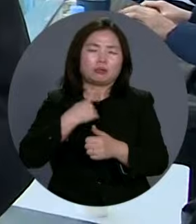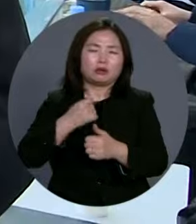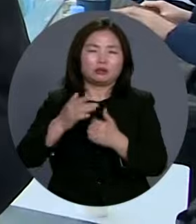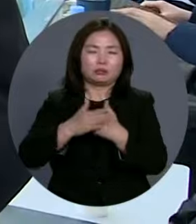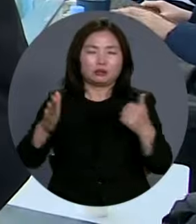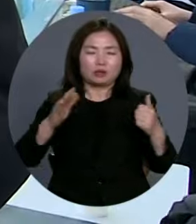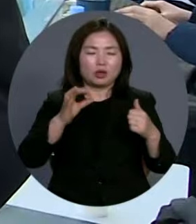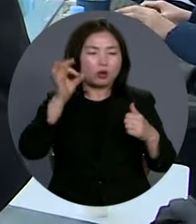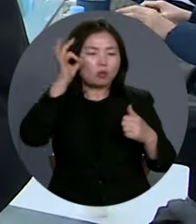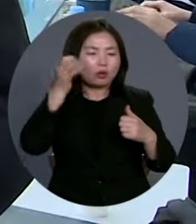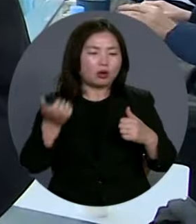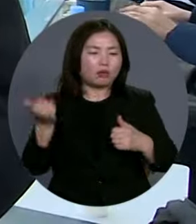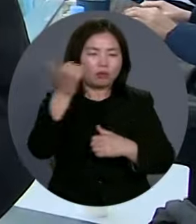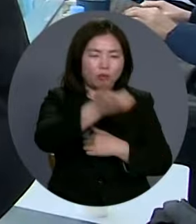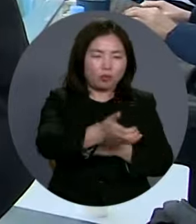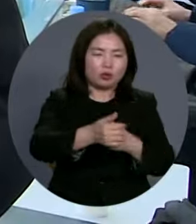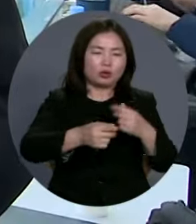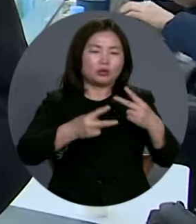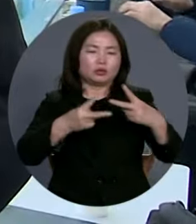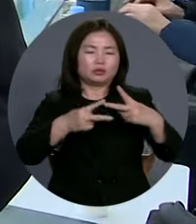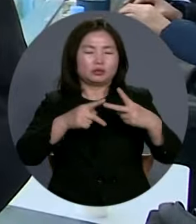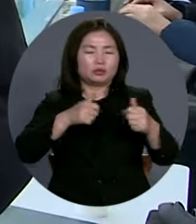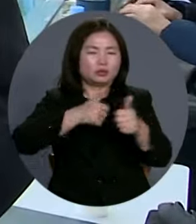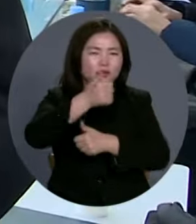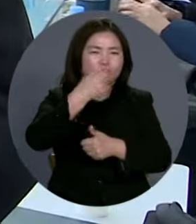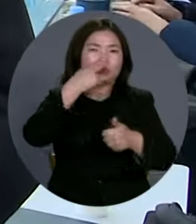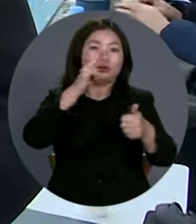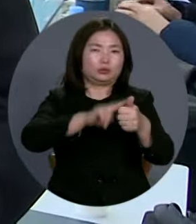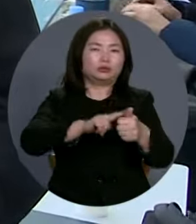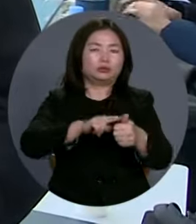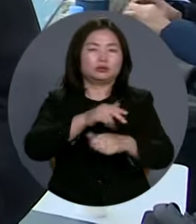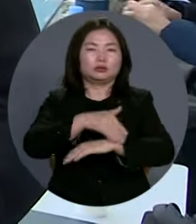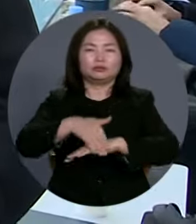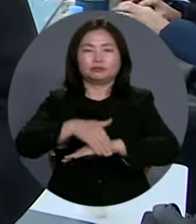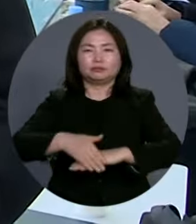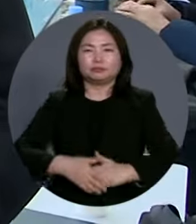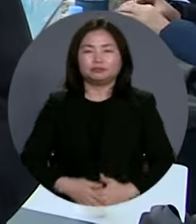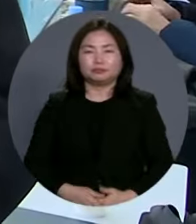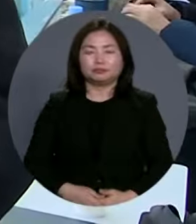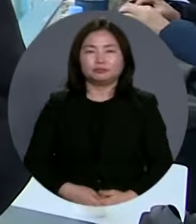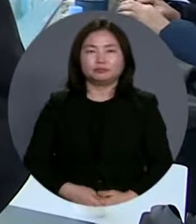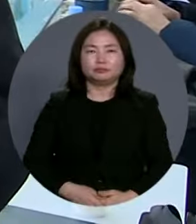다가오는 포항 원정에서 시즌 첫 승 사냥에 나섭니다. MBC 뉴스 서건입니다.